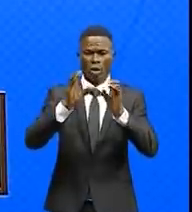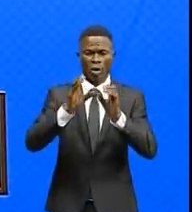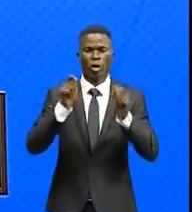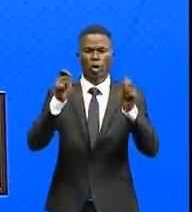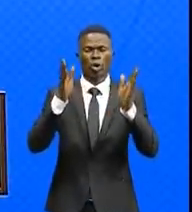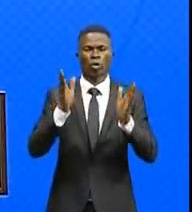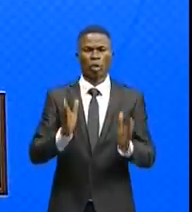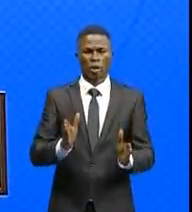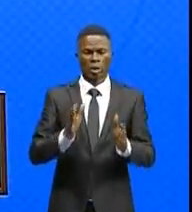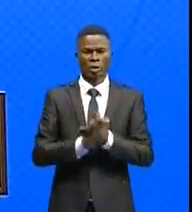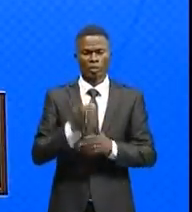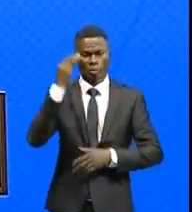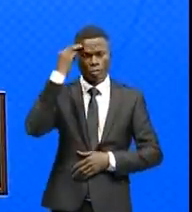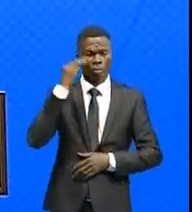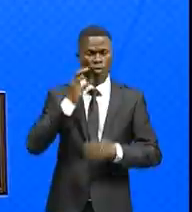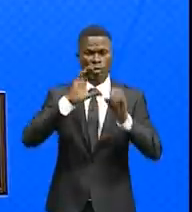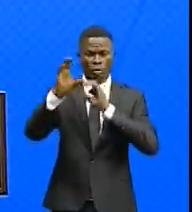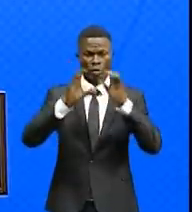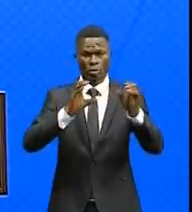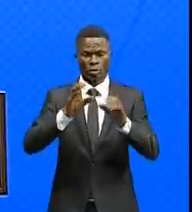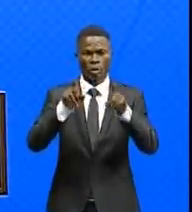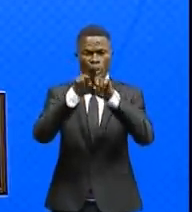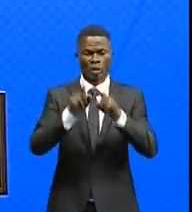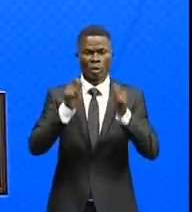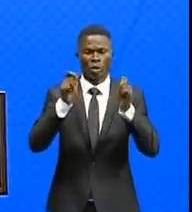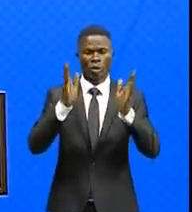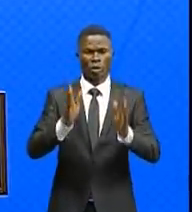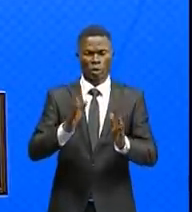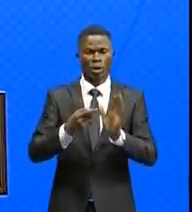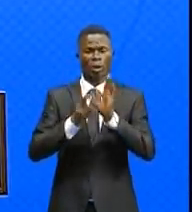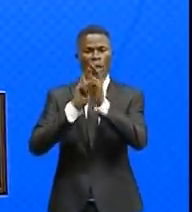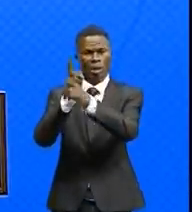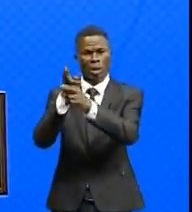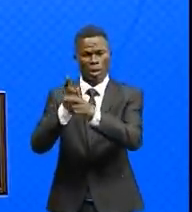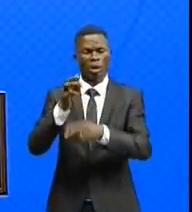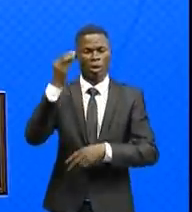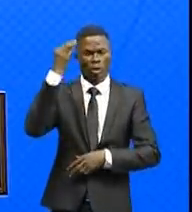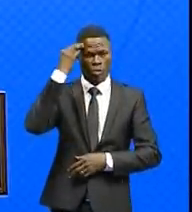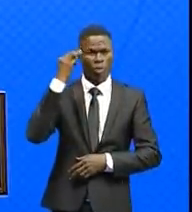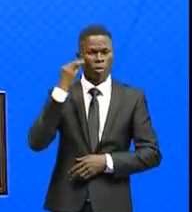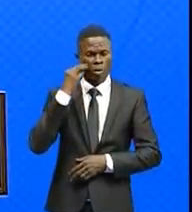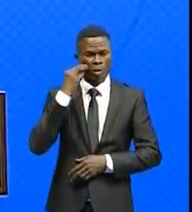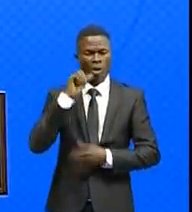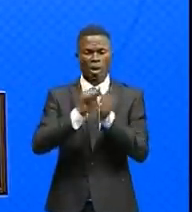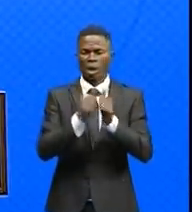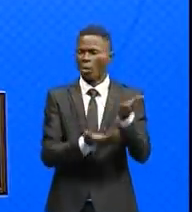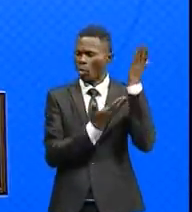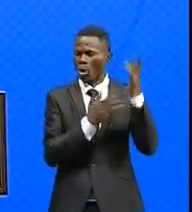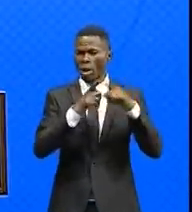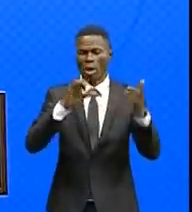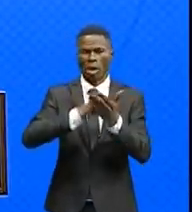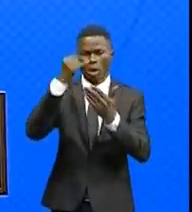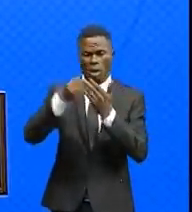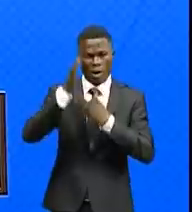médias. Le ministre de la communication et médias a présenté au Conseil les grandes lignes du projet de la